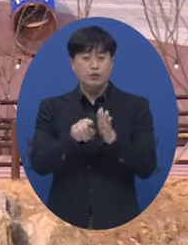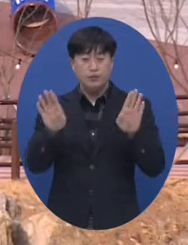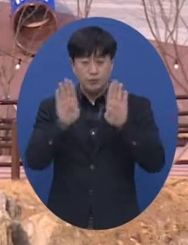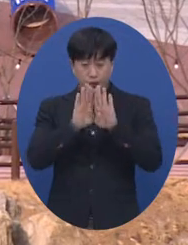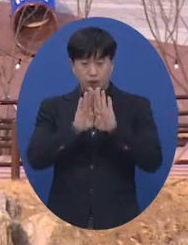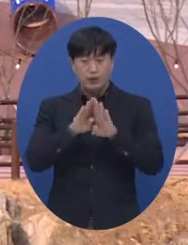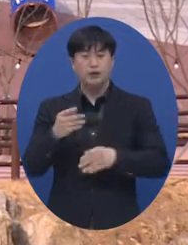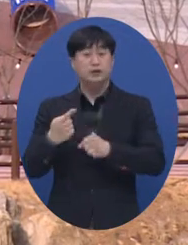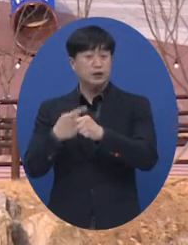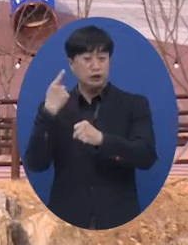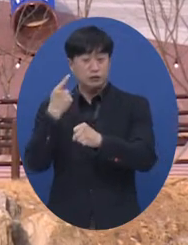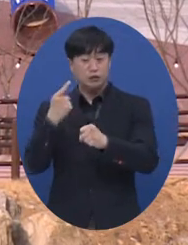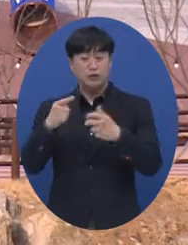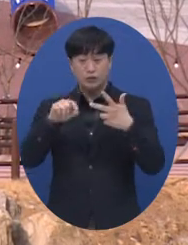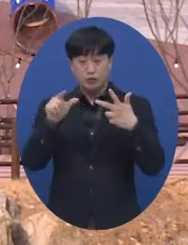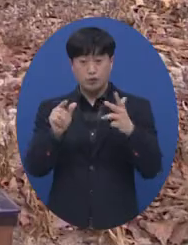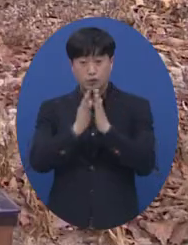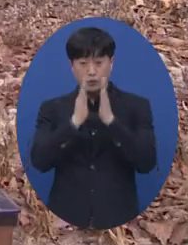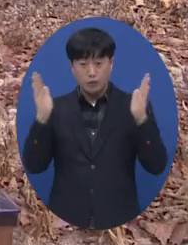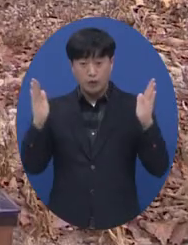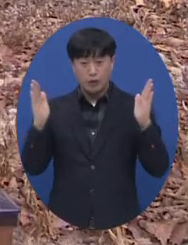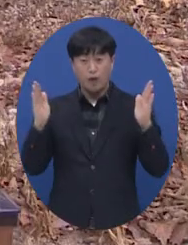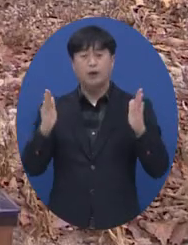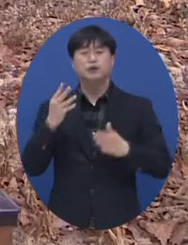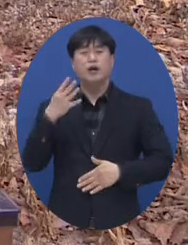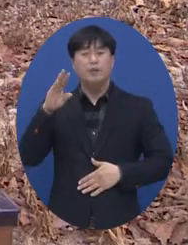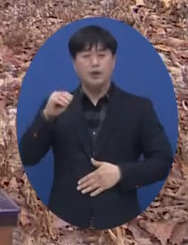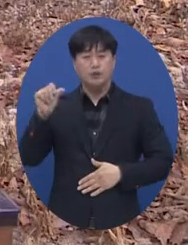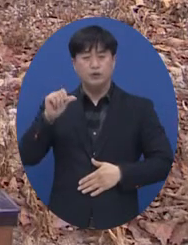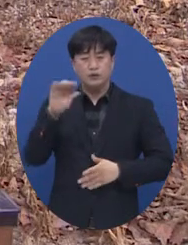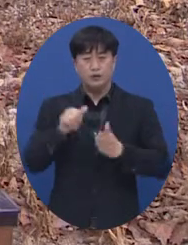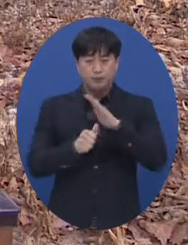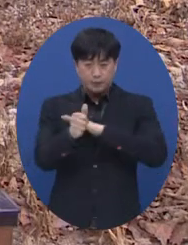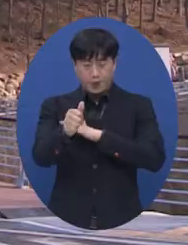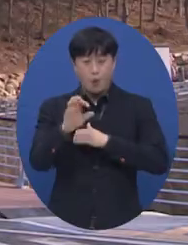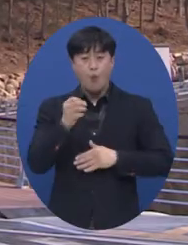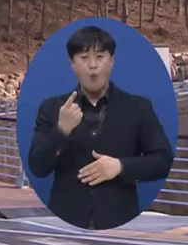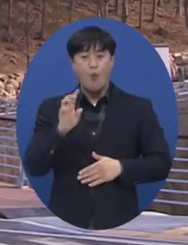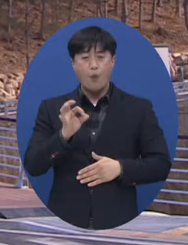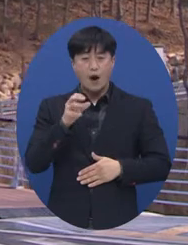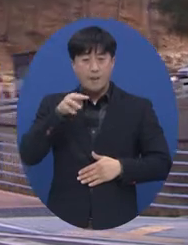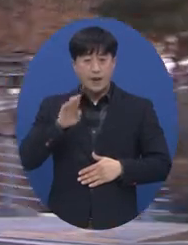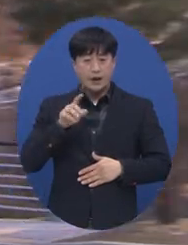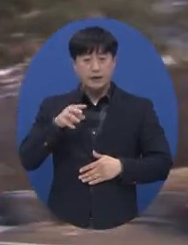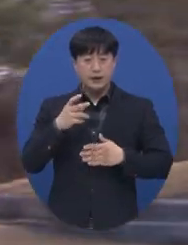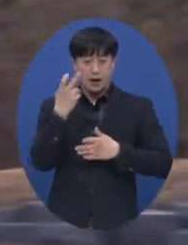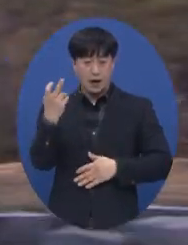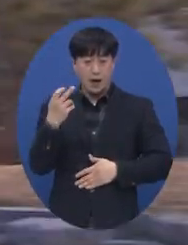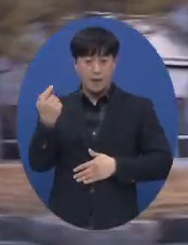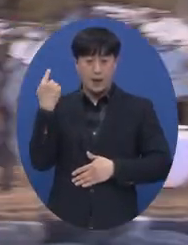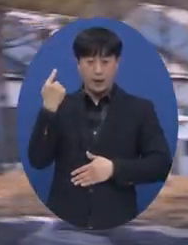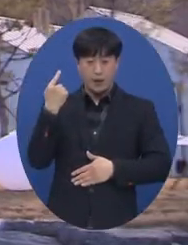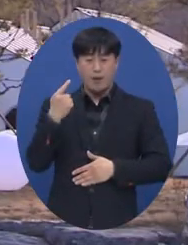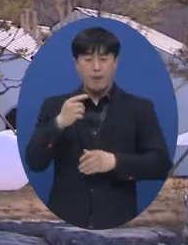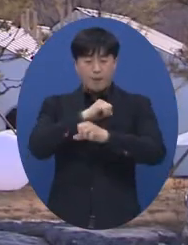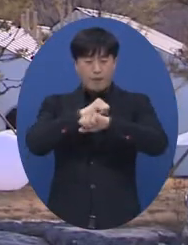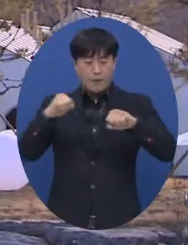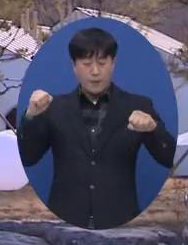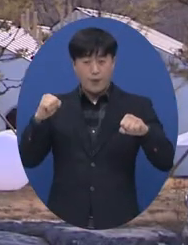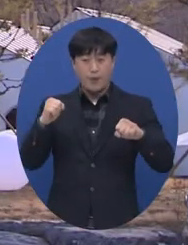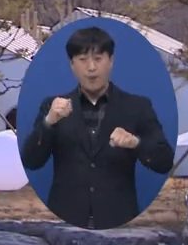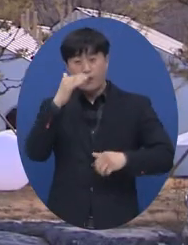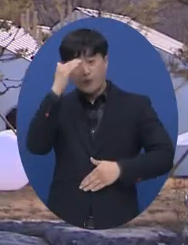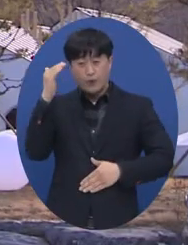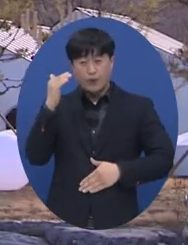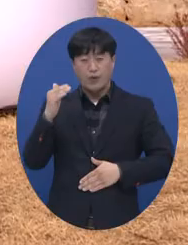지난해 7월 개장 에다 15,000명의 방문객이 다녀갔습니다 왕방산 에 배경으로 탁 트인 자연과 잘